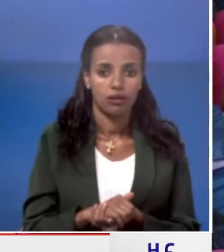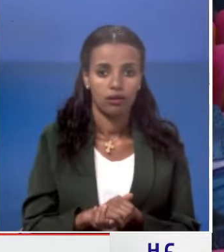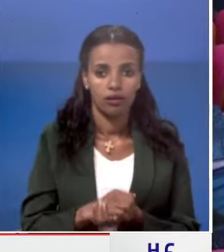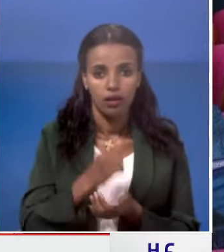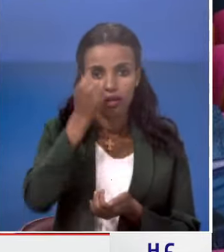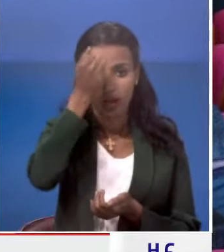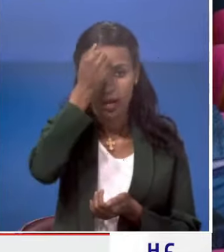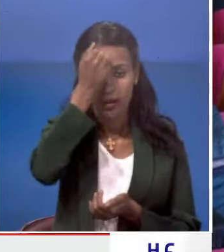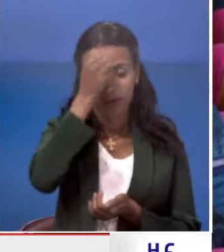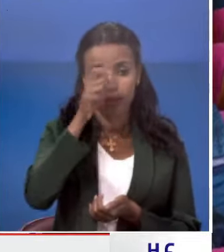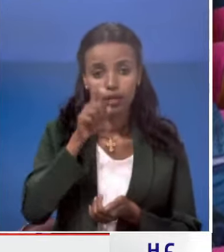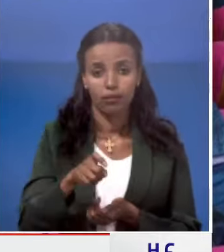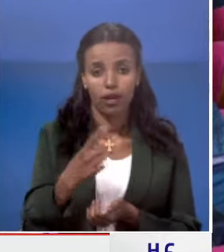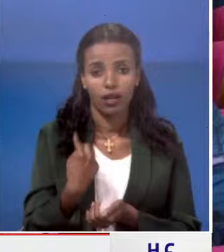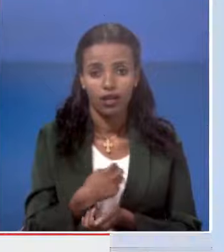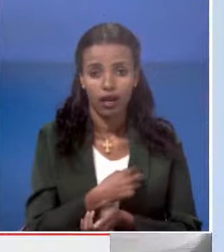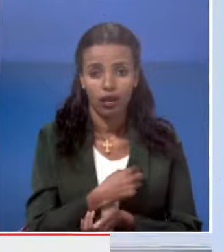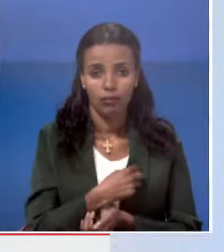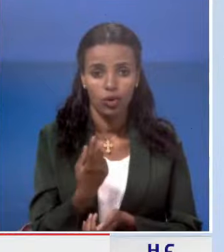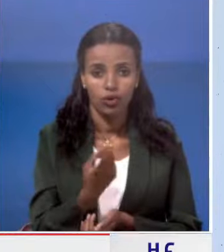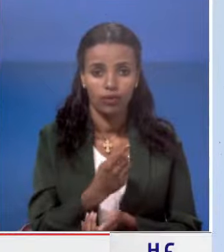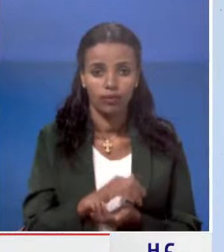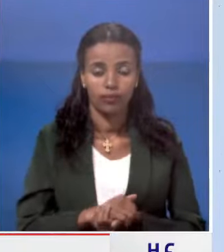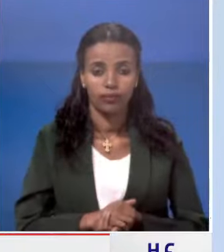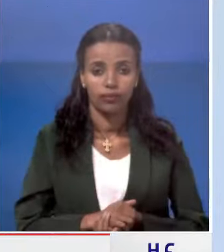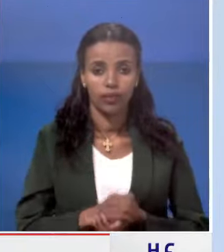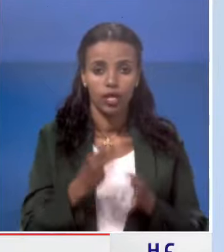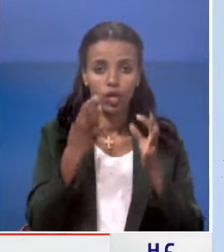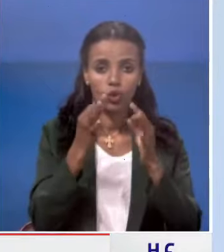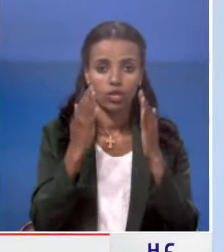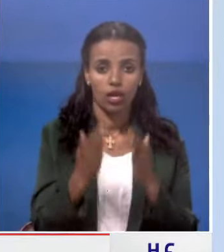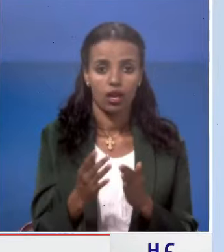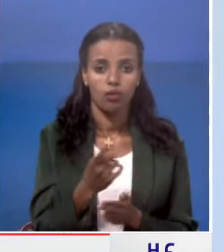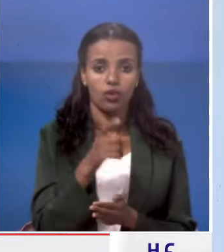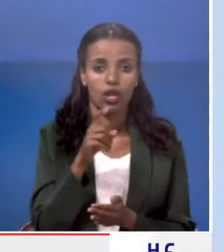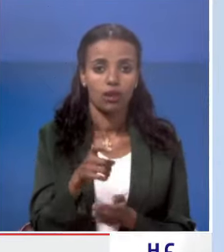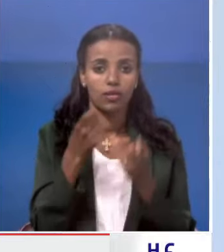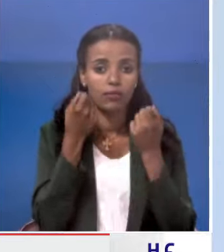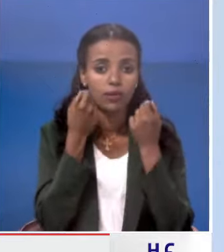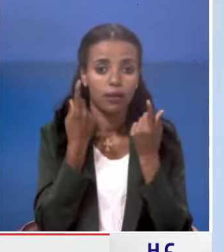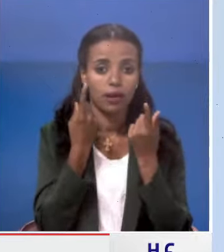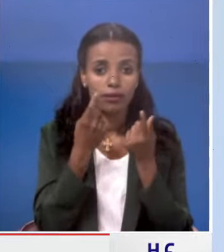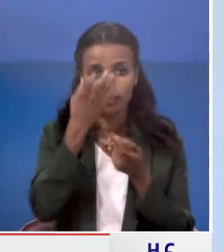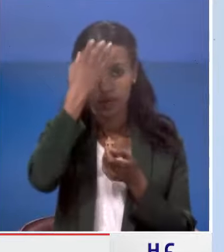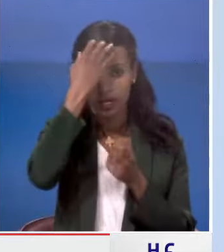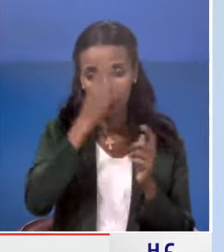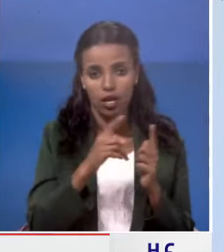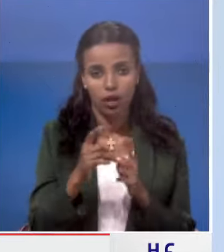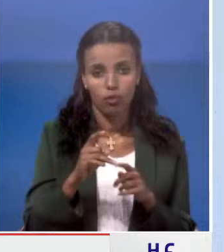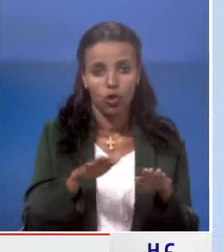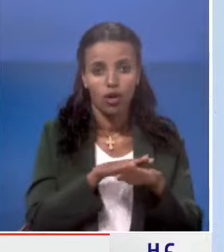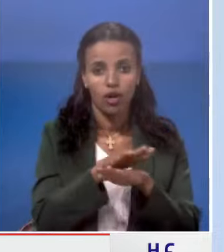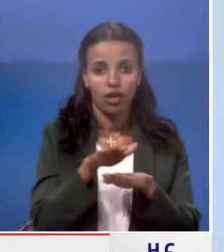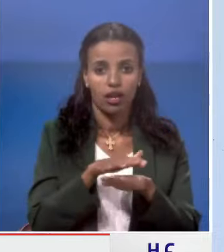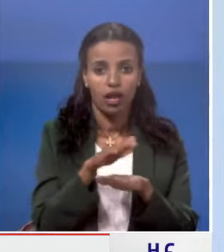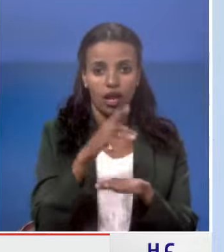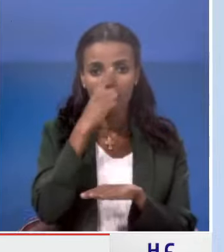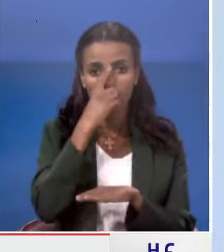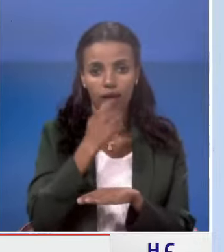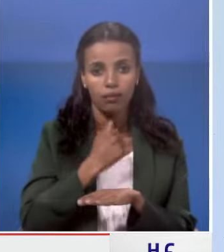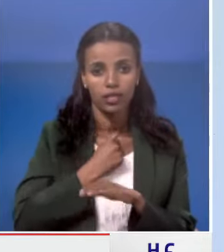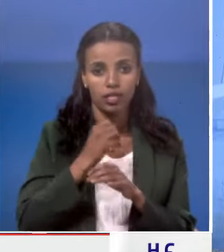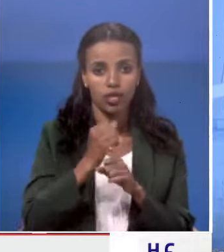ሊያንገበግበን ይገባል። እኛም ቢሆን ቁርጠኛ መሆን እንዳለብን ቢገባኝም መንግስት ደግሞ ከላይ አመኔታ